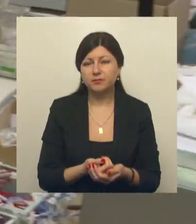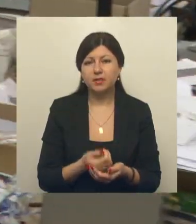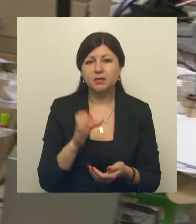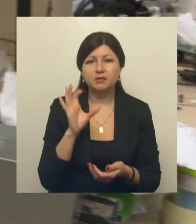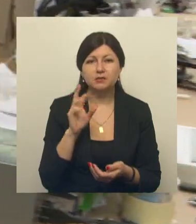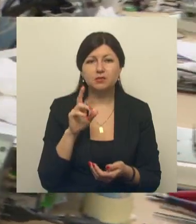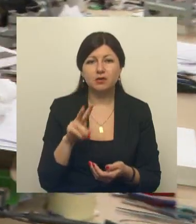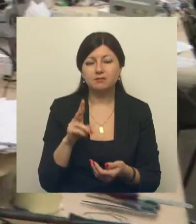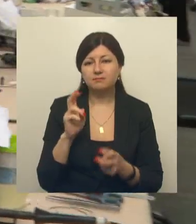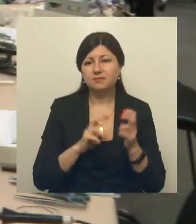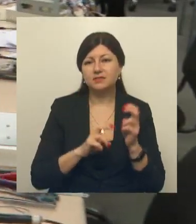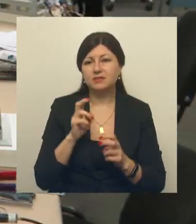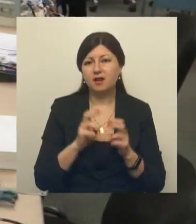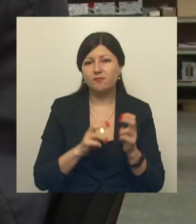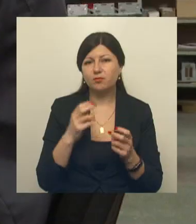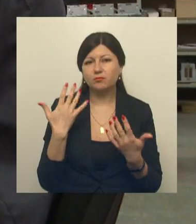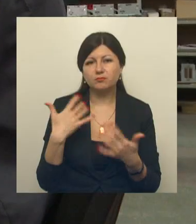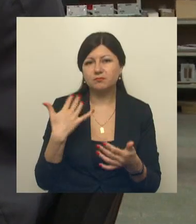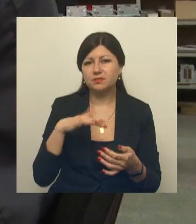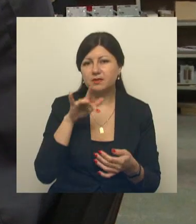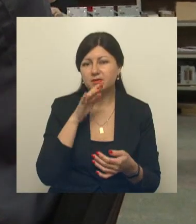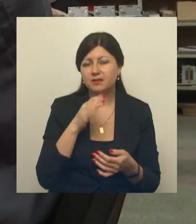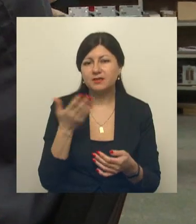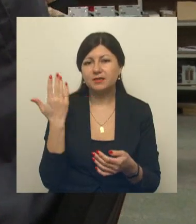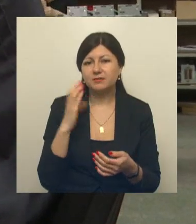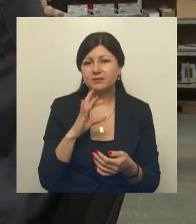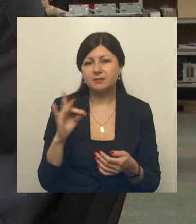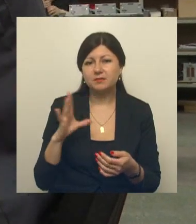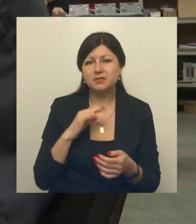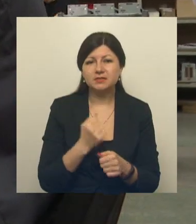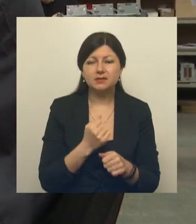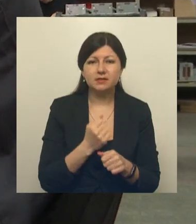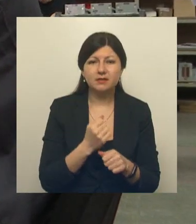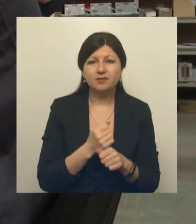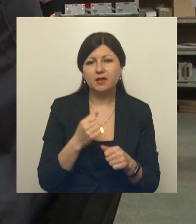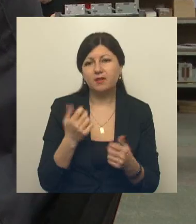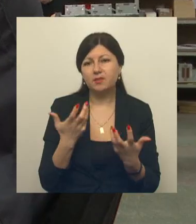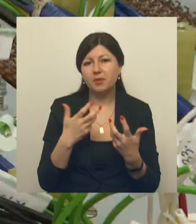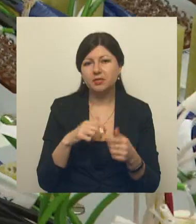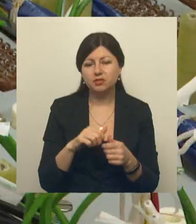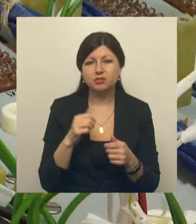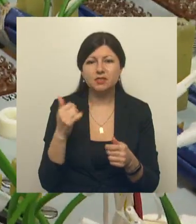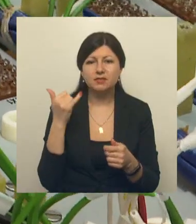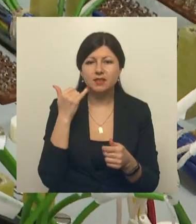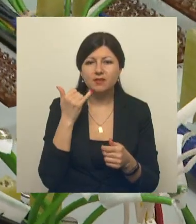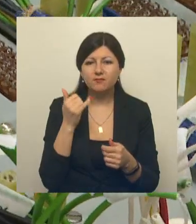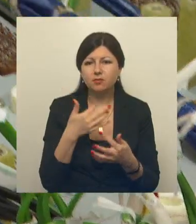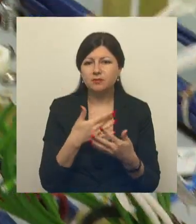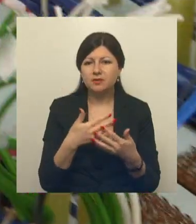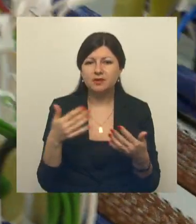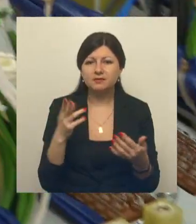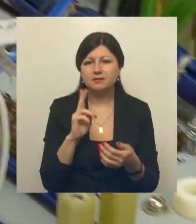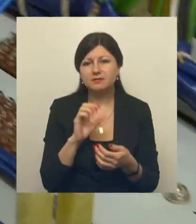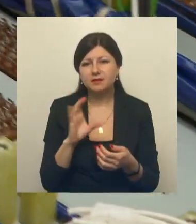«Сокол» – завод с более чем полувековой историей. В советские годы здесь изготавливали автоматические телефонные станции разных классов и